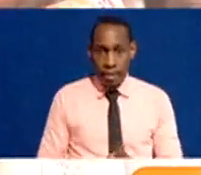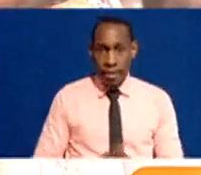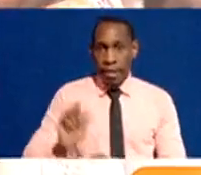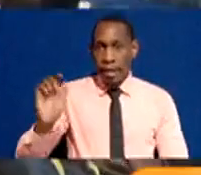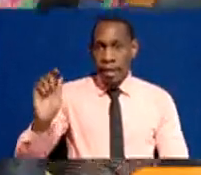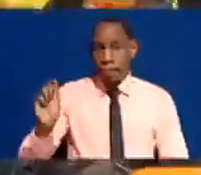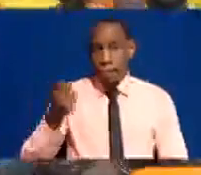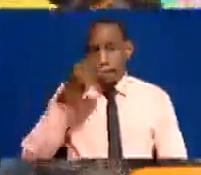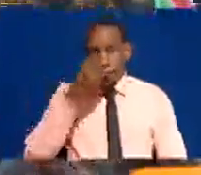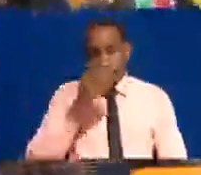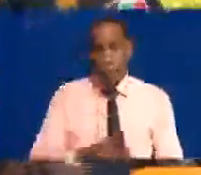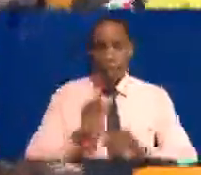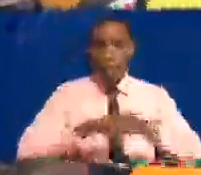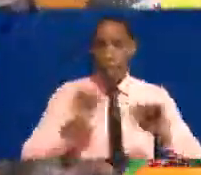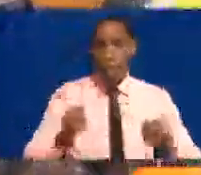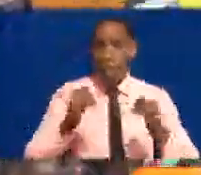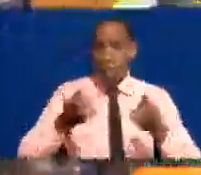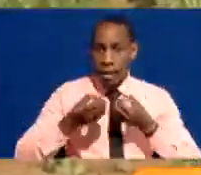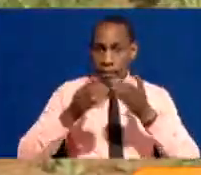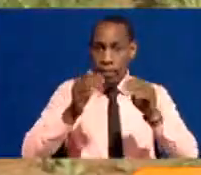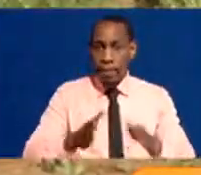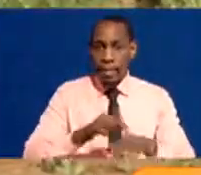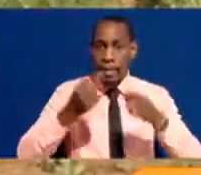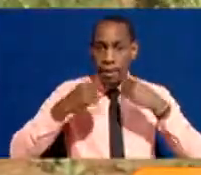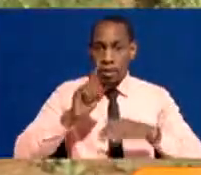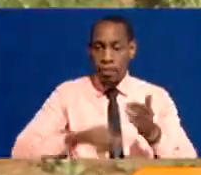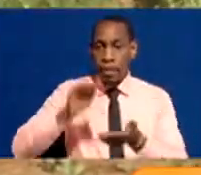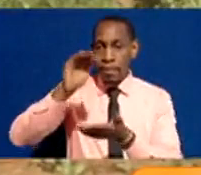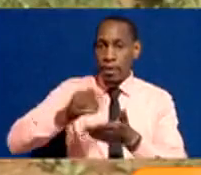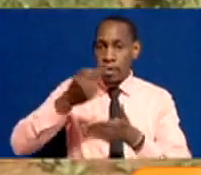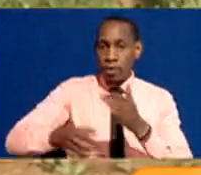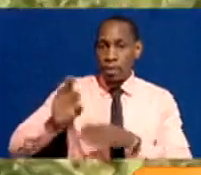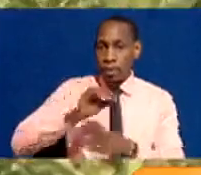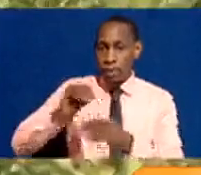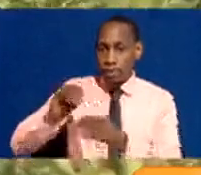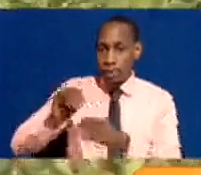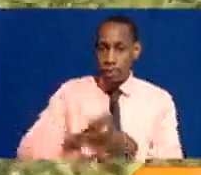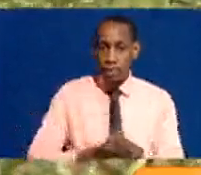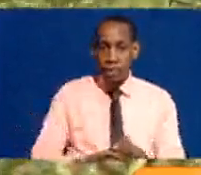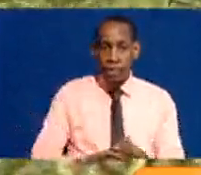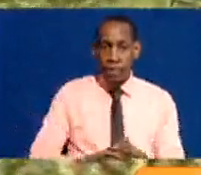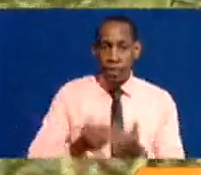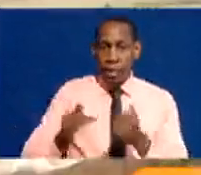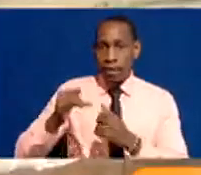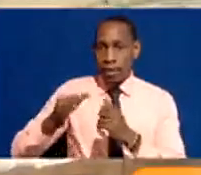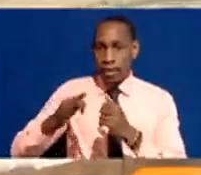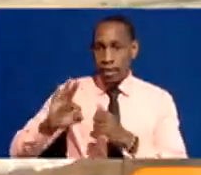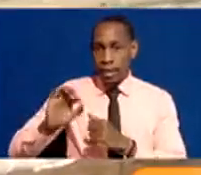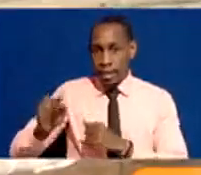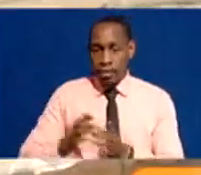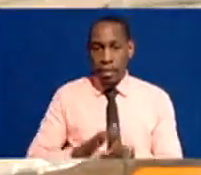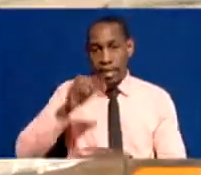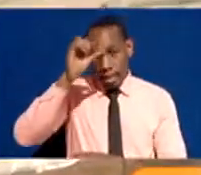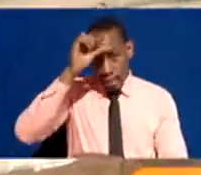Rais William Ruto alikuwa na habari njema kwa wakulima alipotangaza kupunguzwa kwa bei ya mbolea kwa shilingi 3,000. Serikali